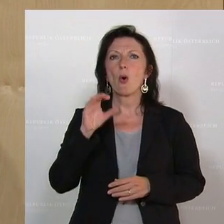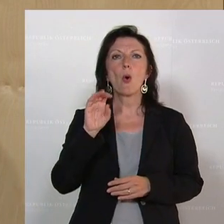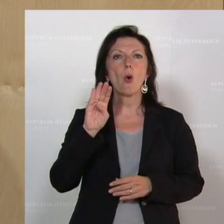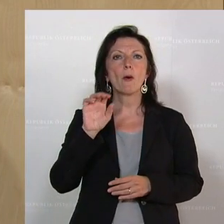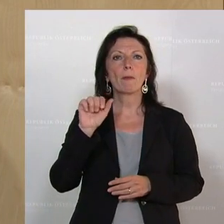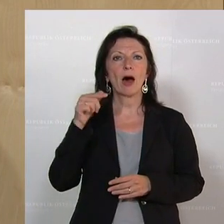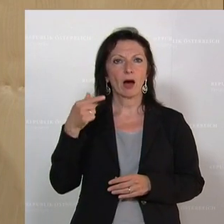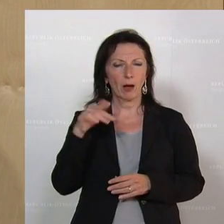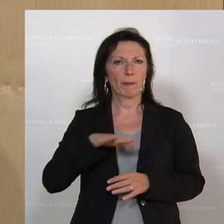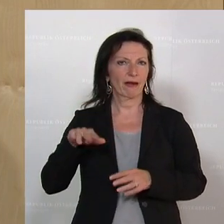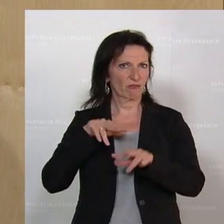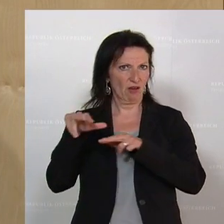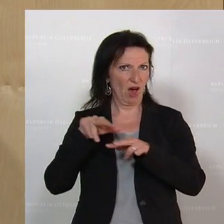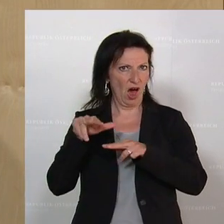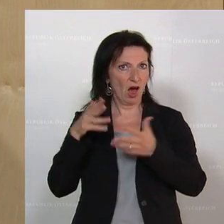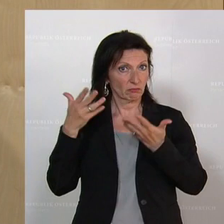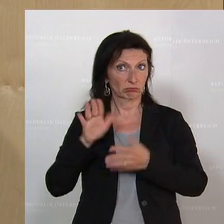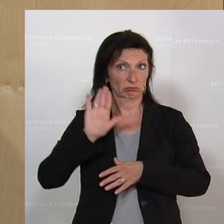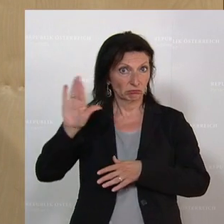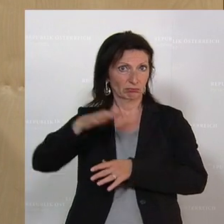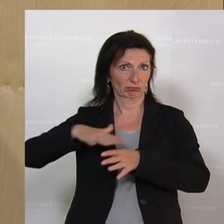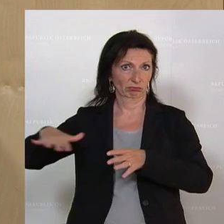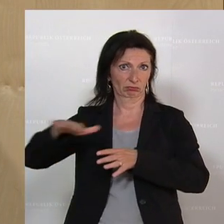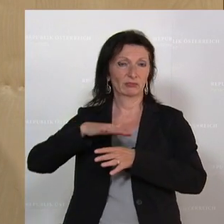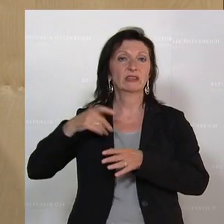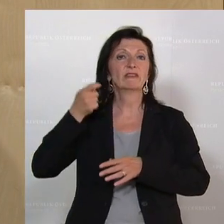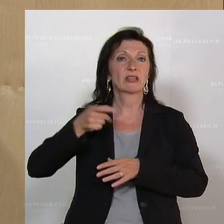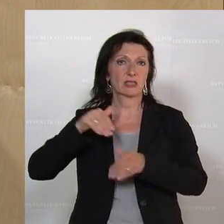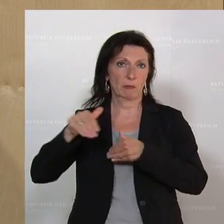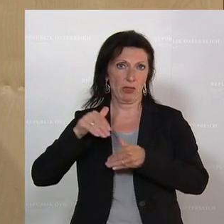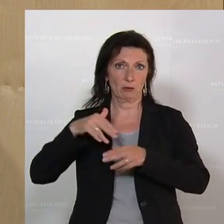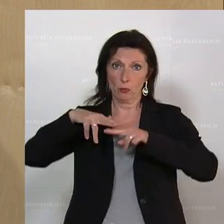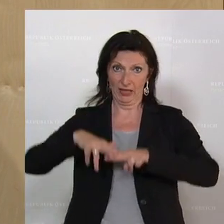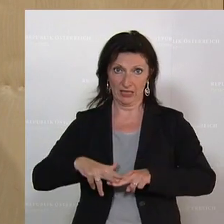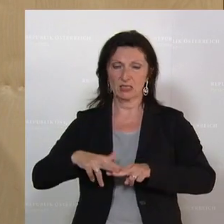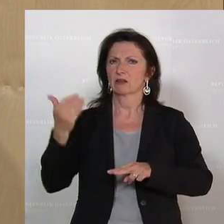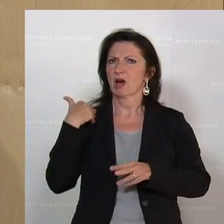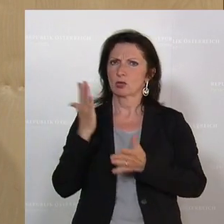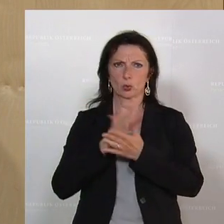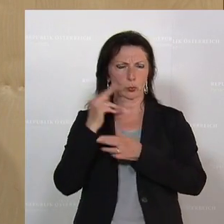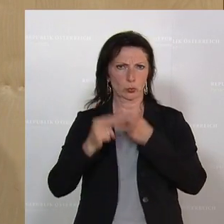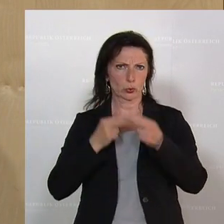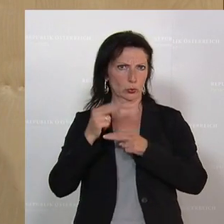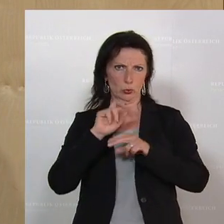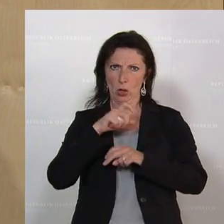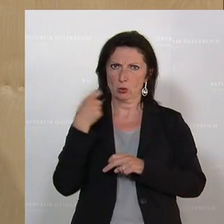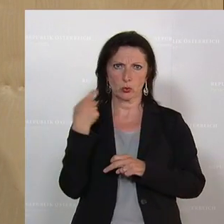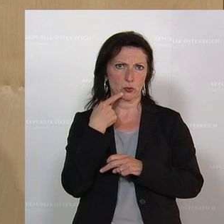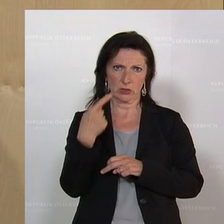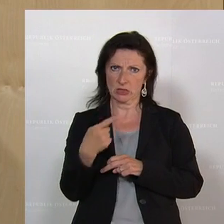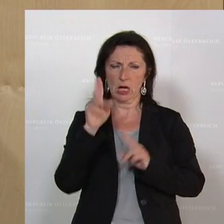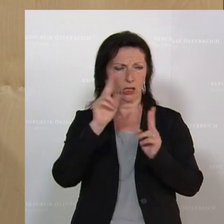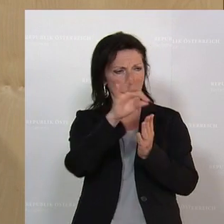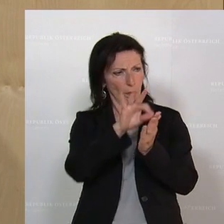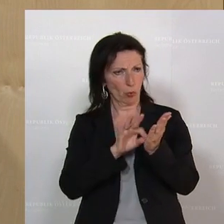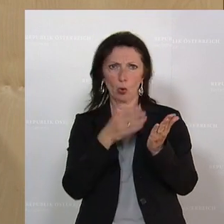im Verwaltungsbereich des Finanzministeriums und alles Weitere habe ich bereits im Urschuss beantwortet und ist im Protokoll